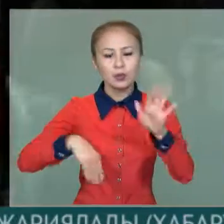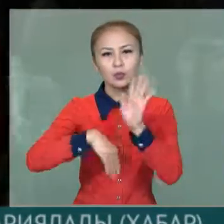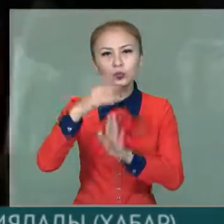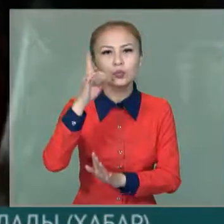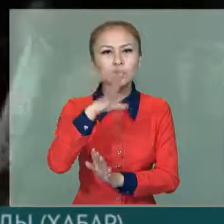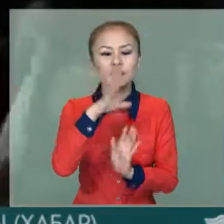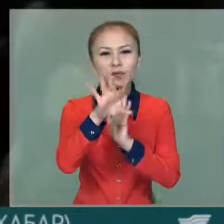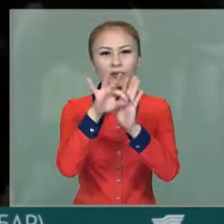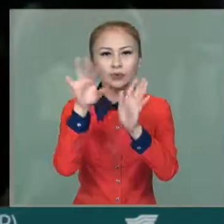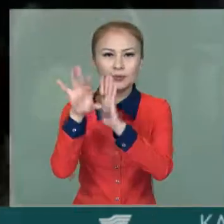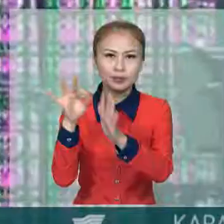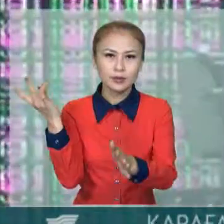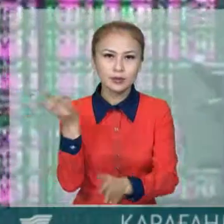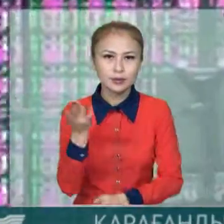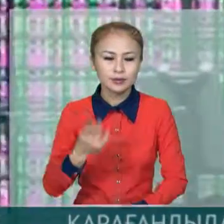қалауына таңдау жасауы тиіс.